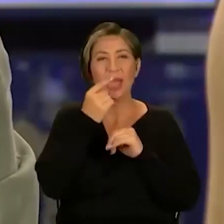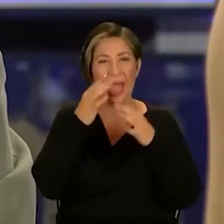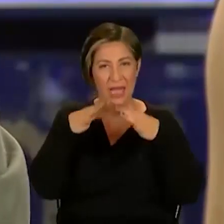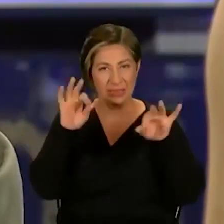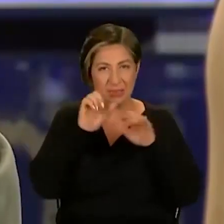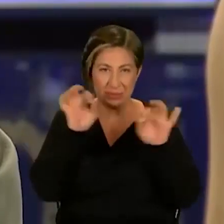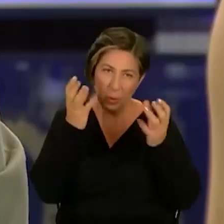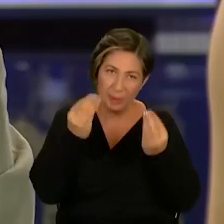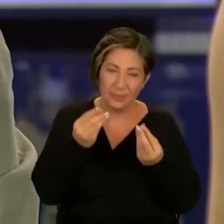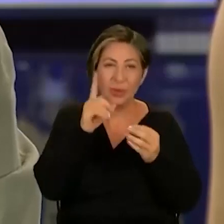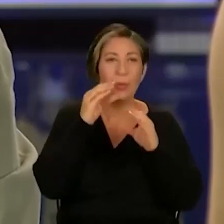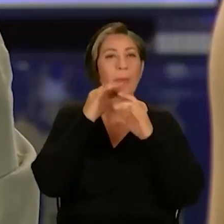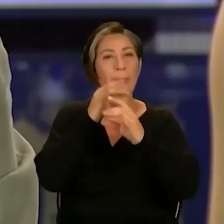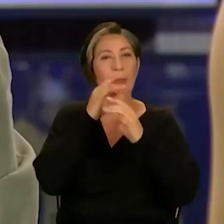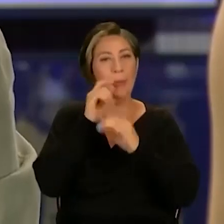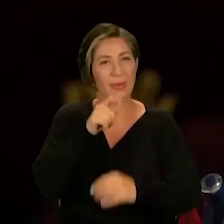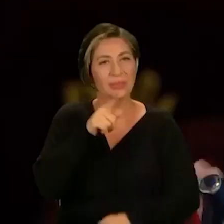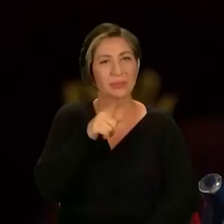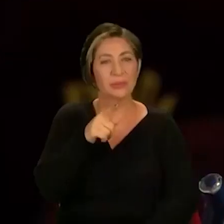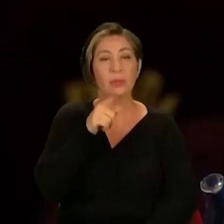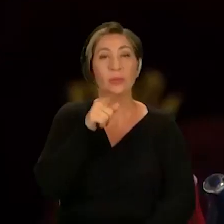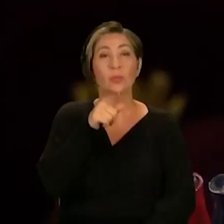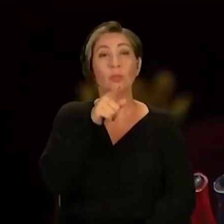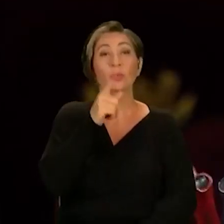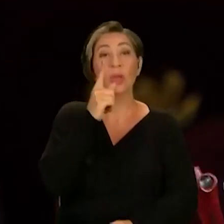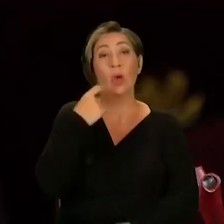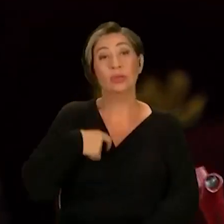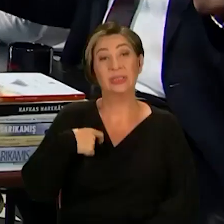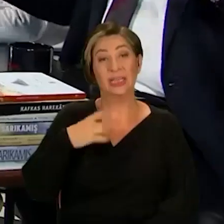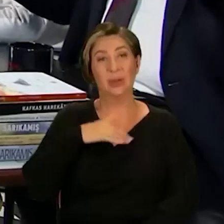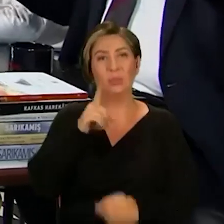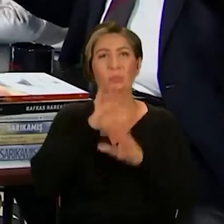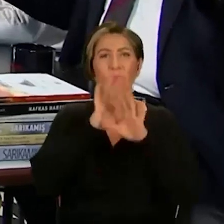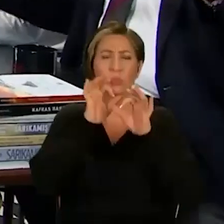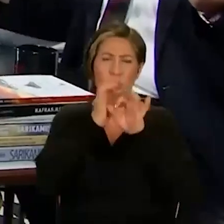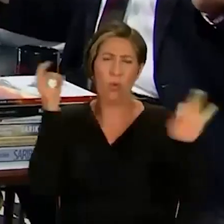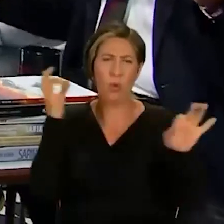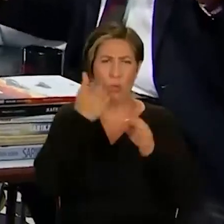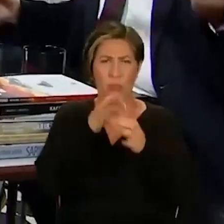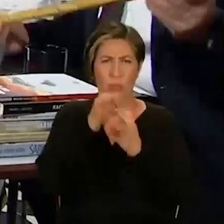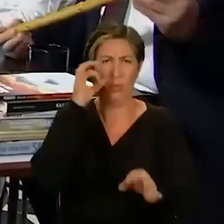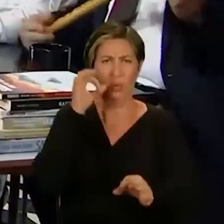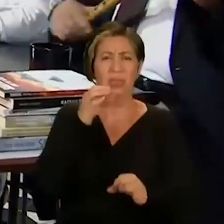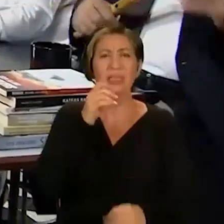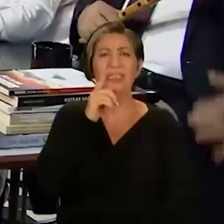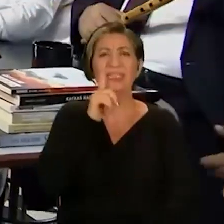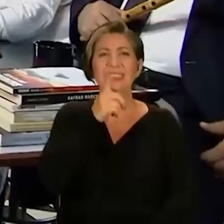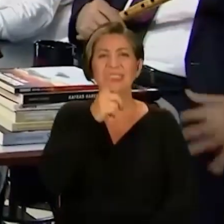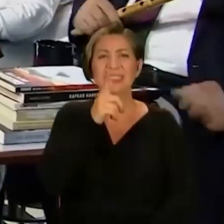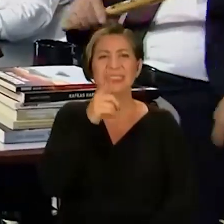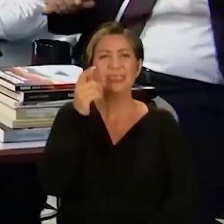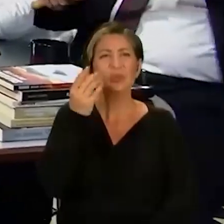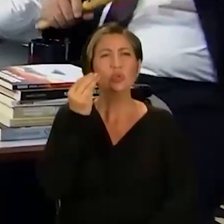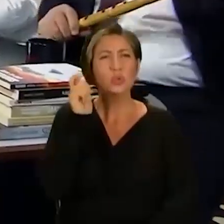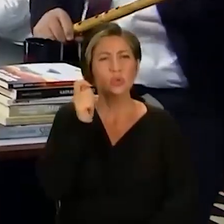bir hazırlıksız tabii, biraz üfler misiniz tabii efendim? Şimdi bunun bir özelliği var her ikisinde. Bu düz bir boru aslında. Ses çıkarmak bile korkunç bir